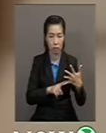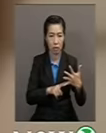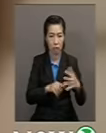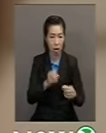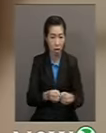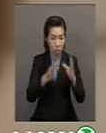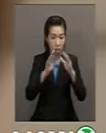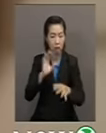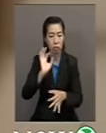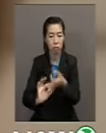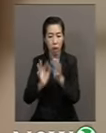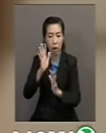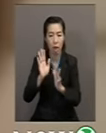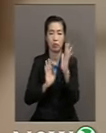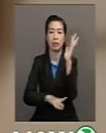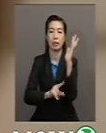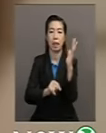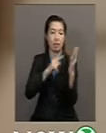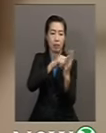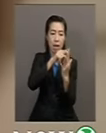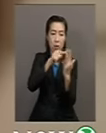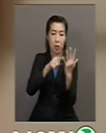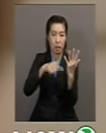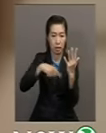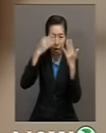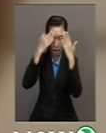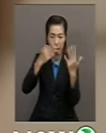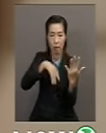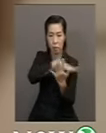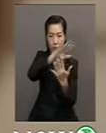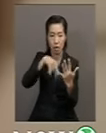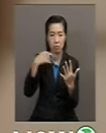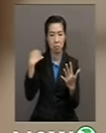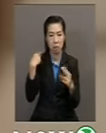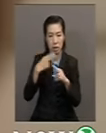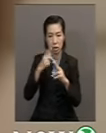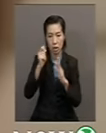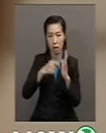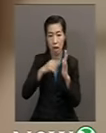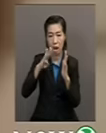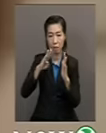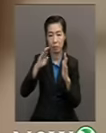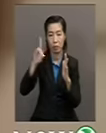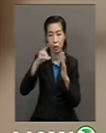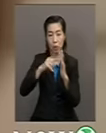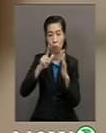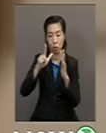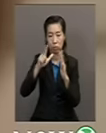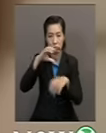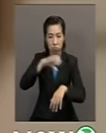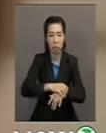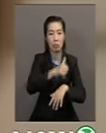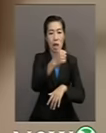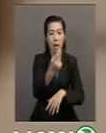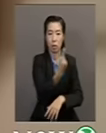ก็เผาห้างที่จังหวัดตรังซึ่งจำนวนนี้มีนายอับดุลกอเดคนเดียวเท่านั้นที่ถูกจับฮากิมเพิ่งจะถูกออก